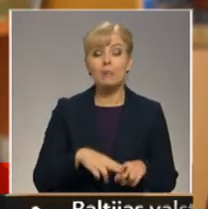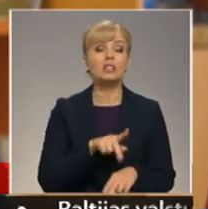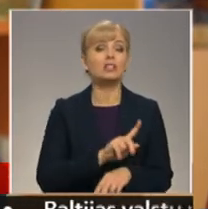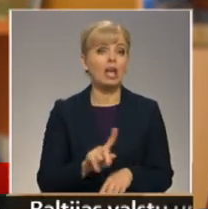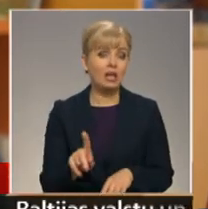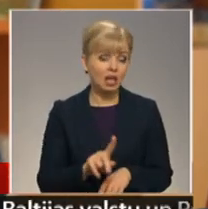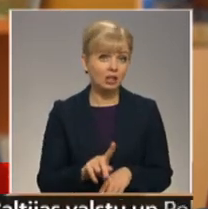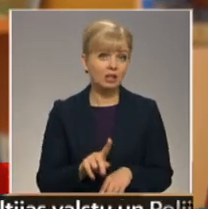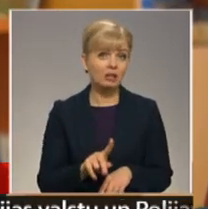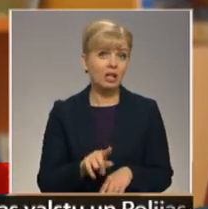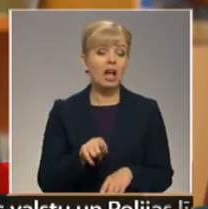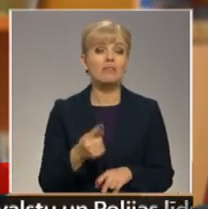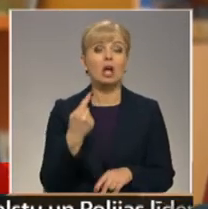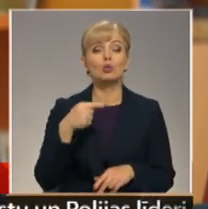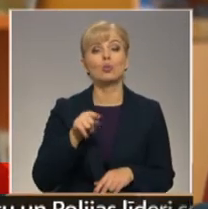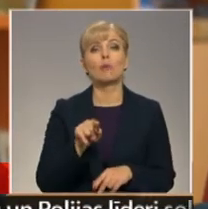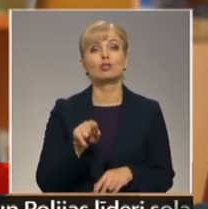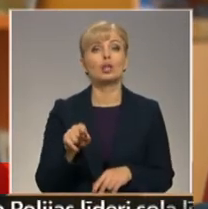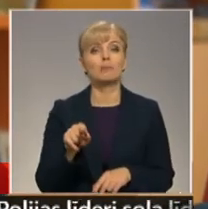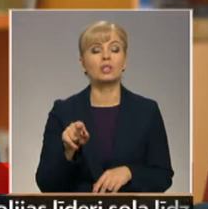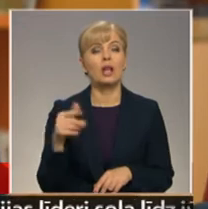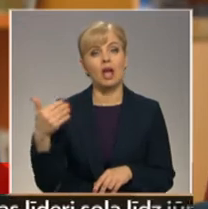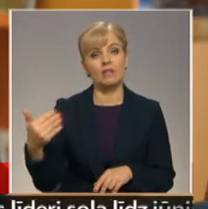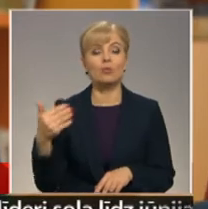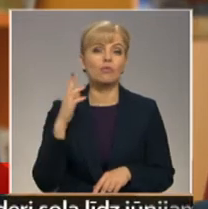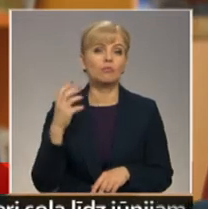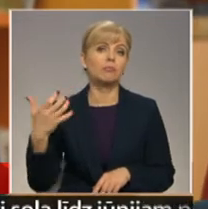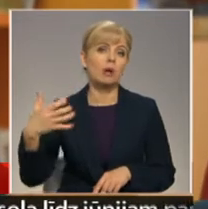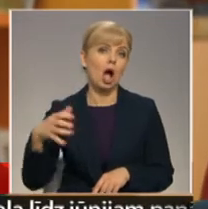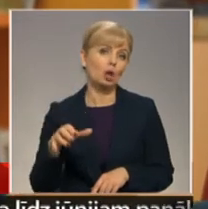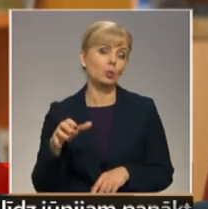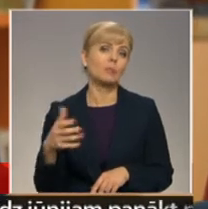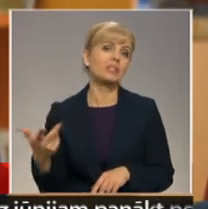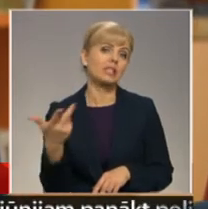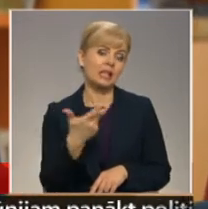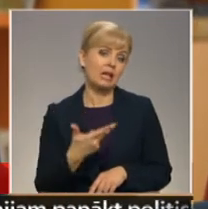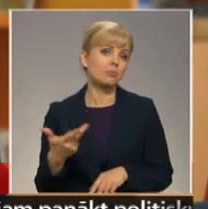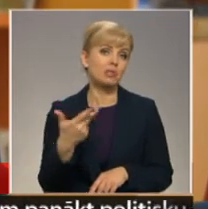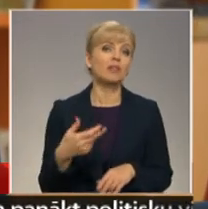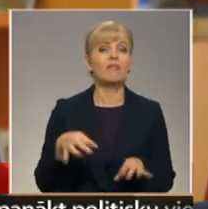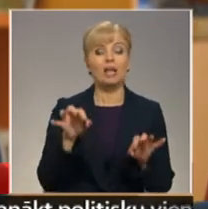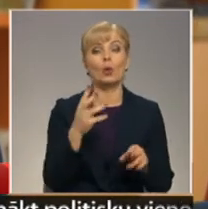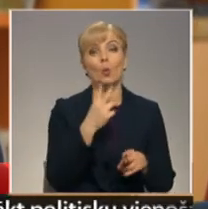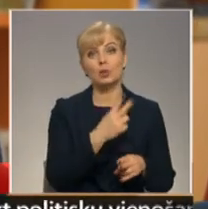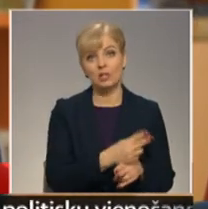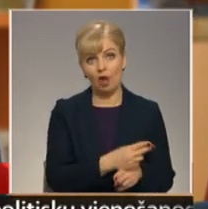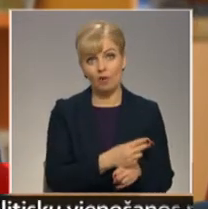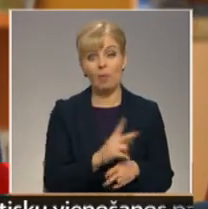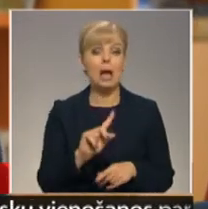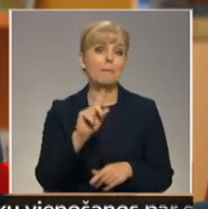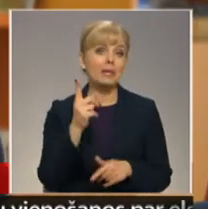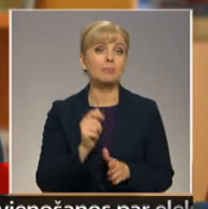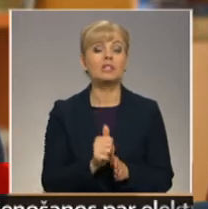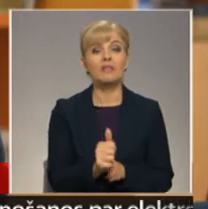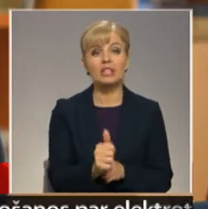ir viens no šīs padomas trījiem svarīgākajiem uzdevumiem. Tātad pirmais ir